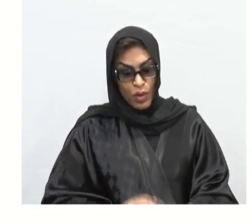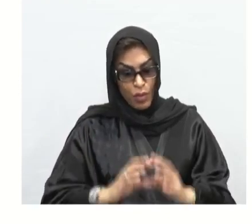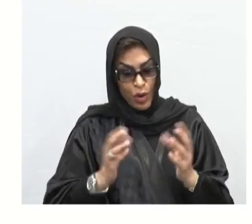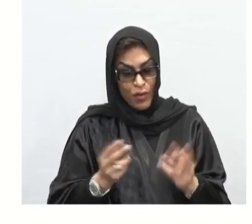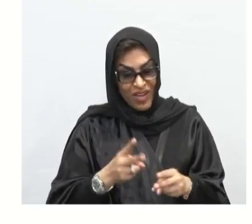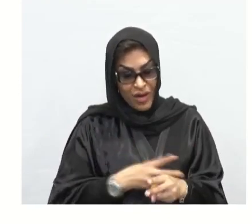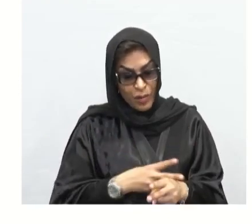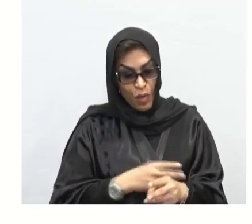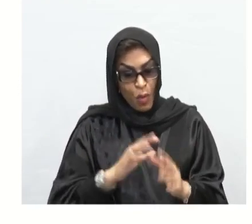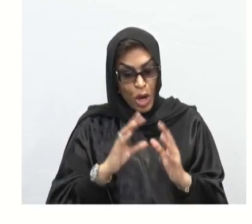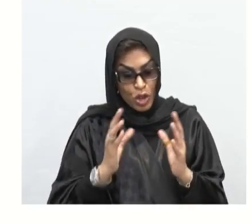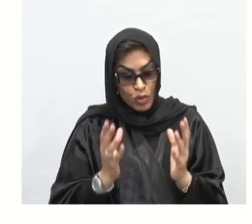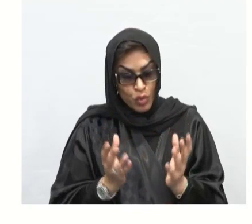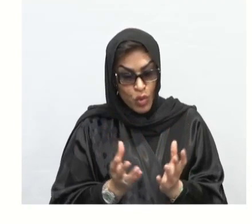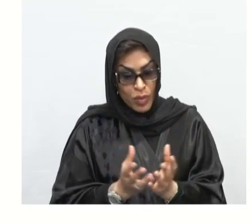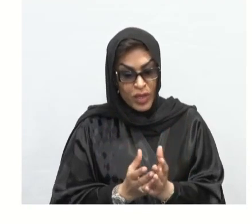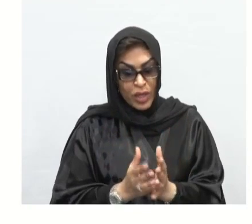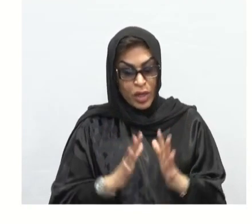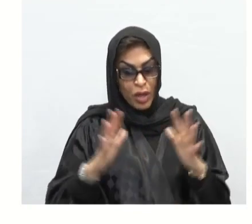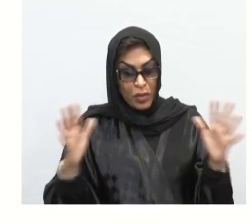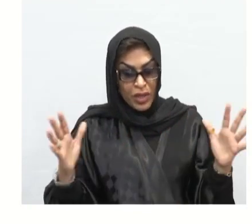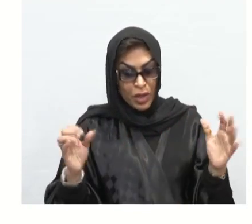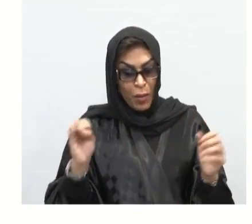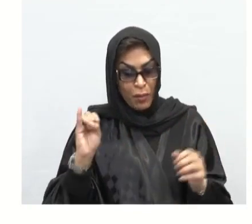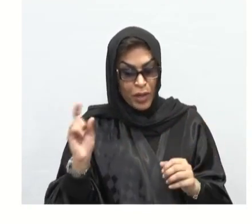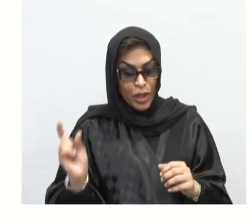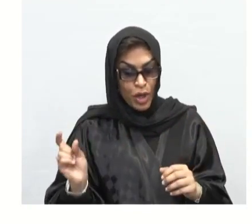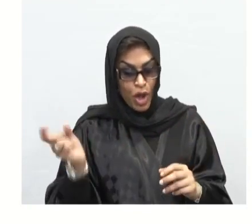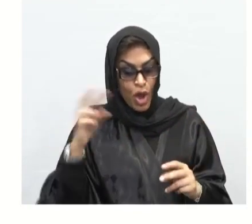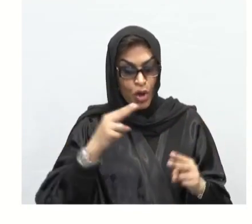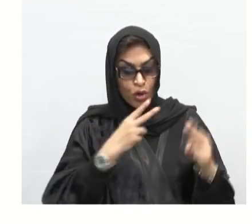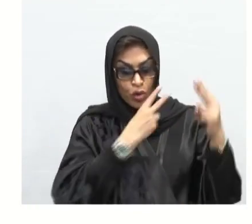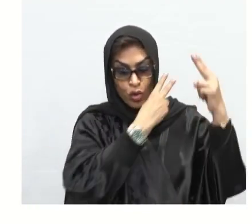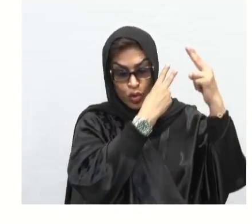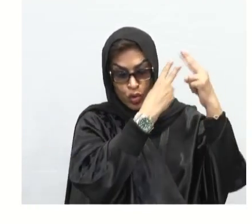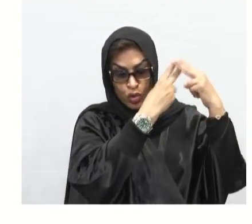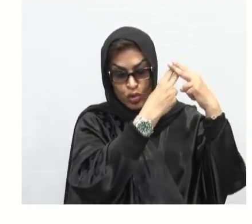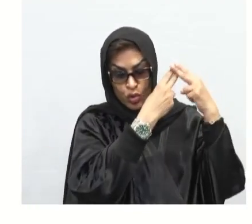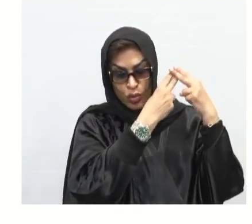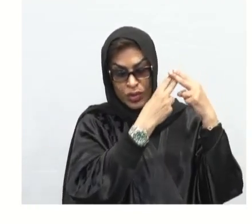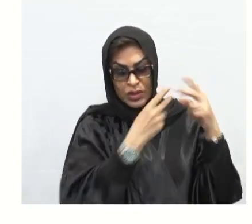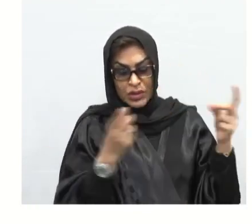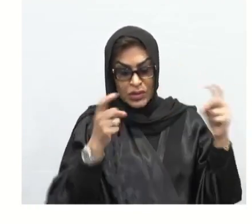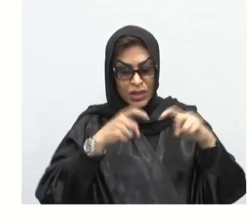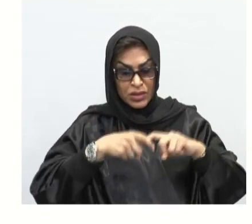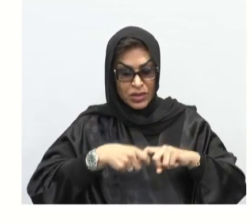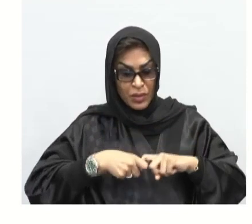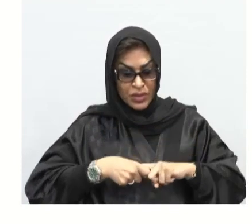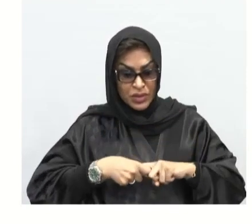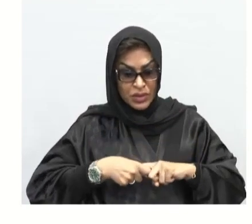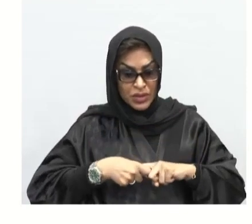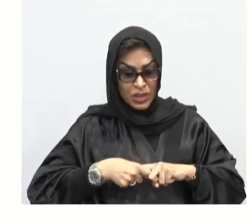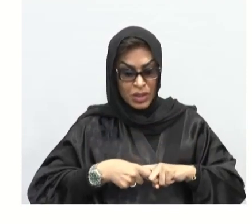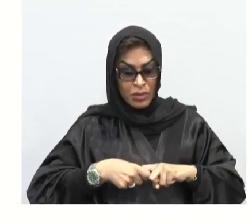فراغ مجموعه كبيره من النجوم وتوابعها ترتبط هذه النجوم